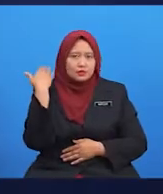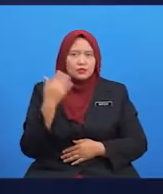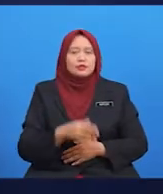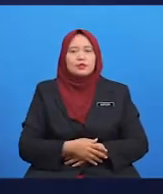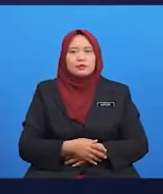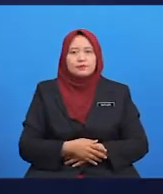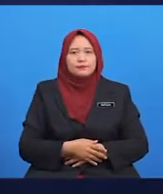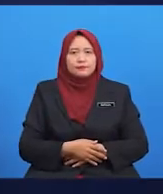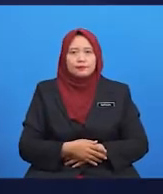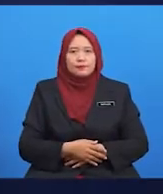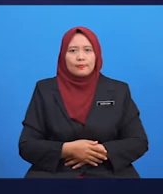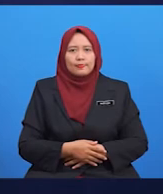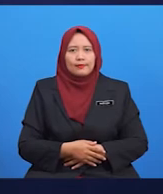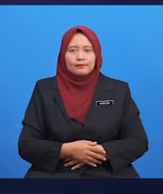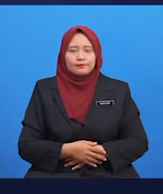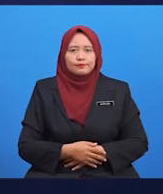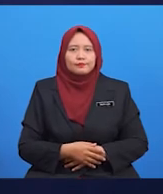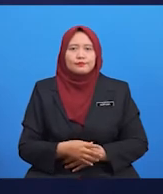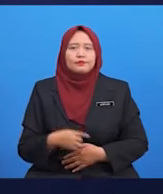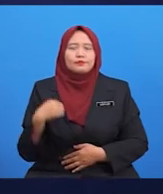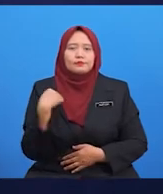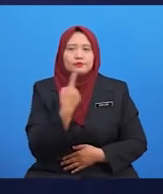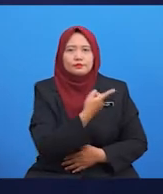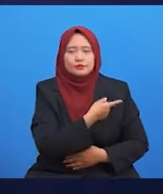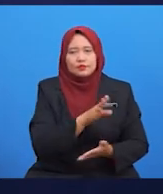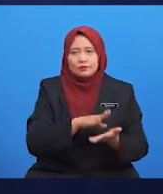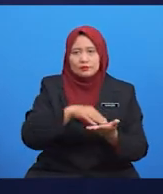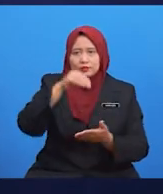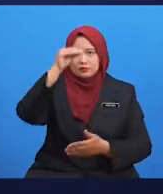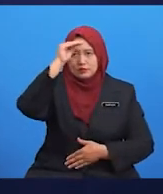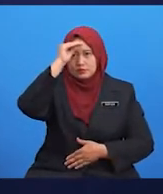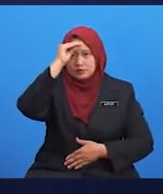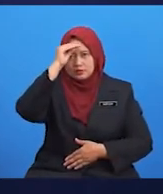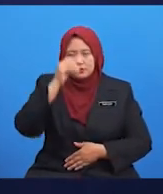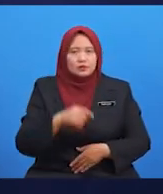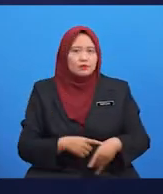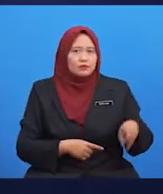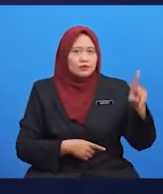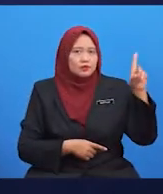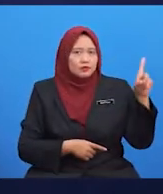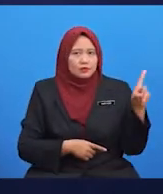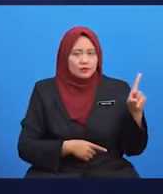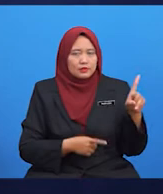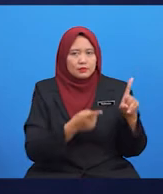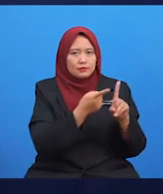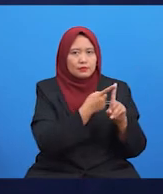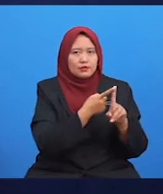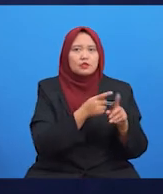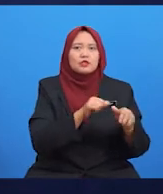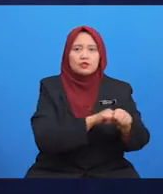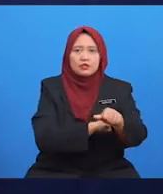Secara rumusannya, kita telah mempelajari tentang pertama,